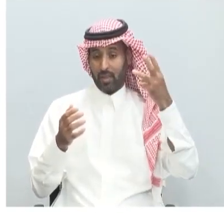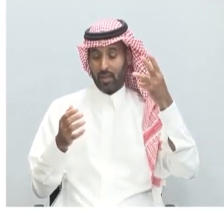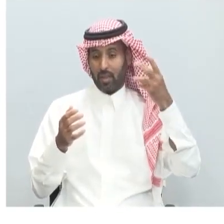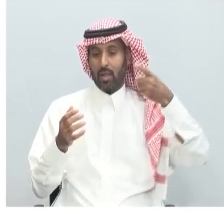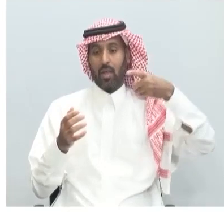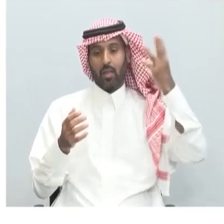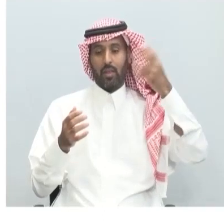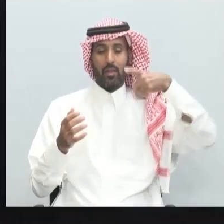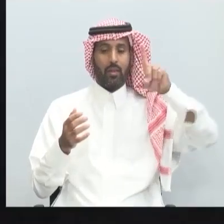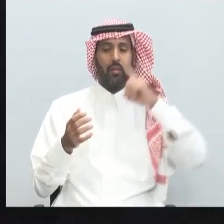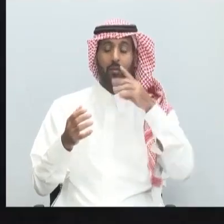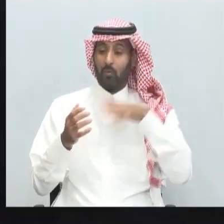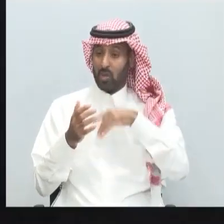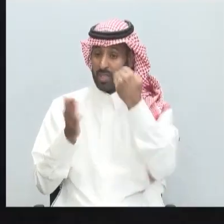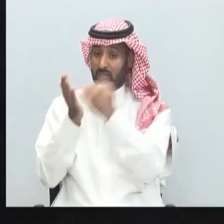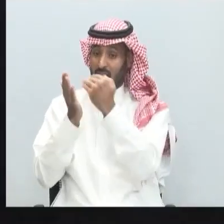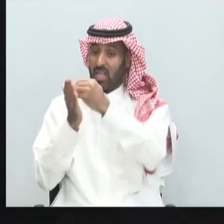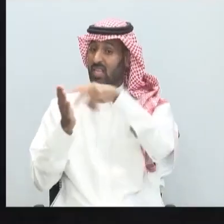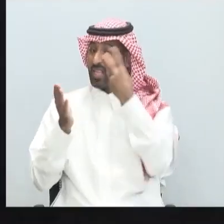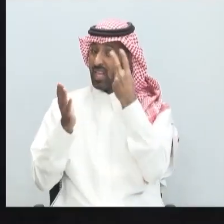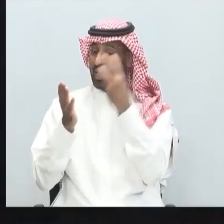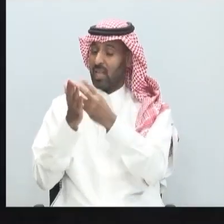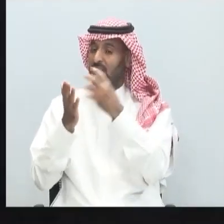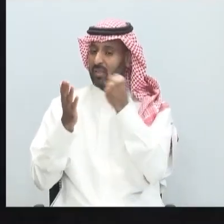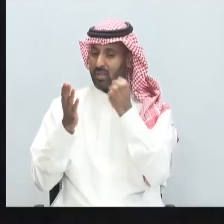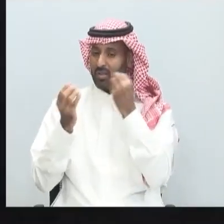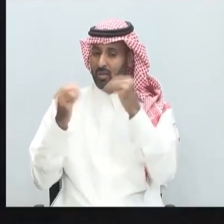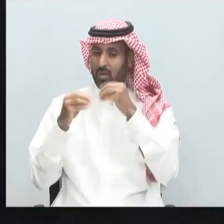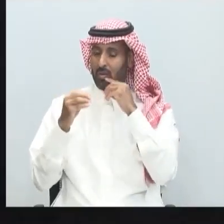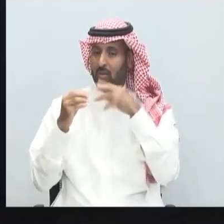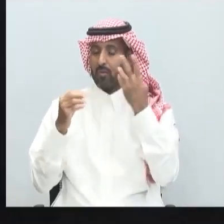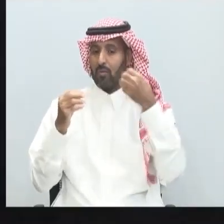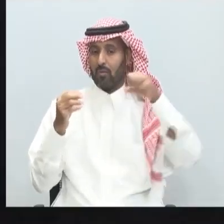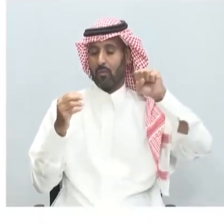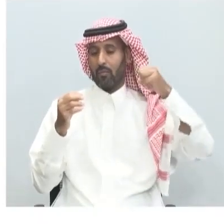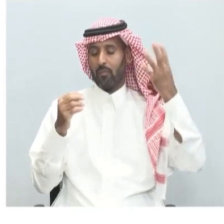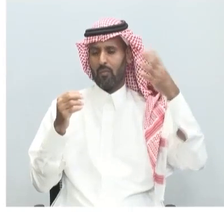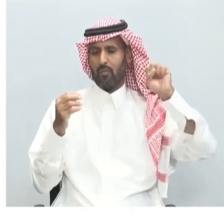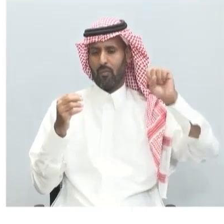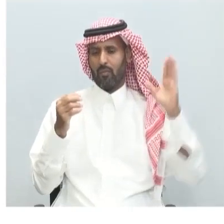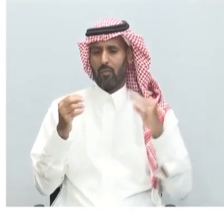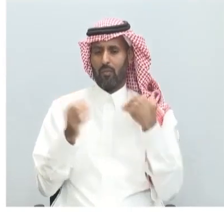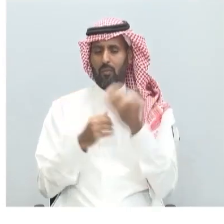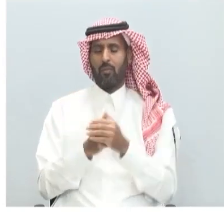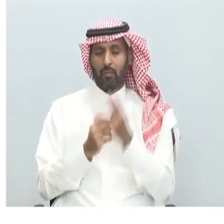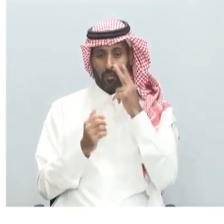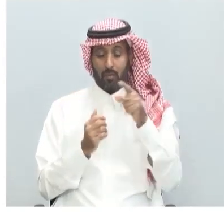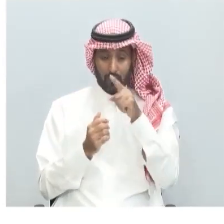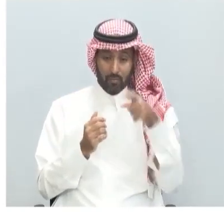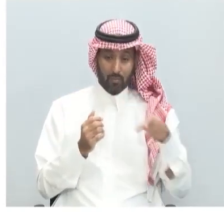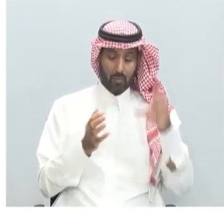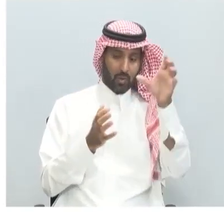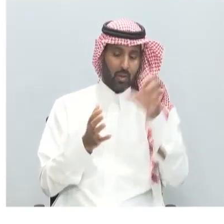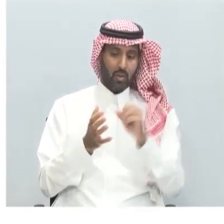الثالث ولكن لانه اعلى الطاقه من الفوركس فسياتي بعده لاحظ معي هذا